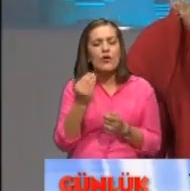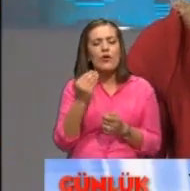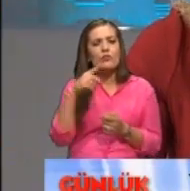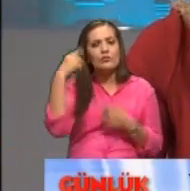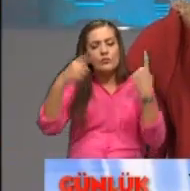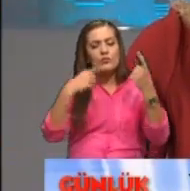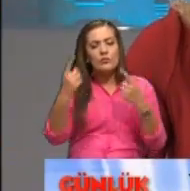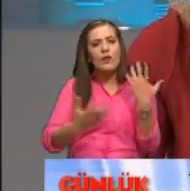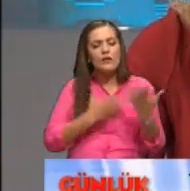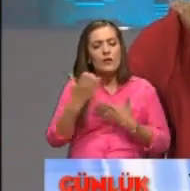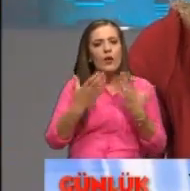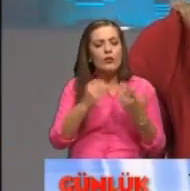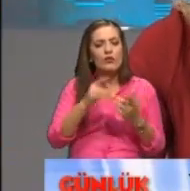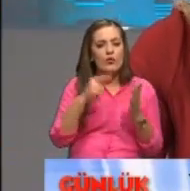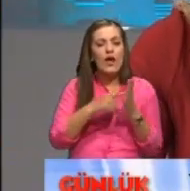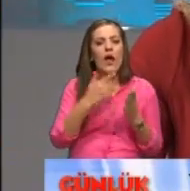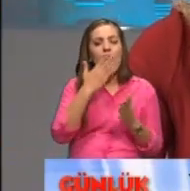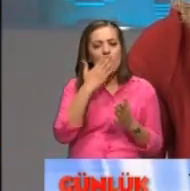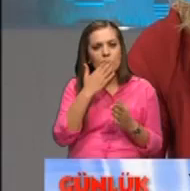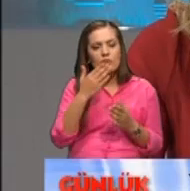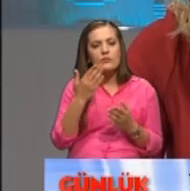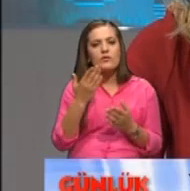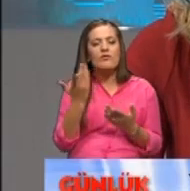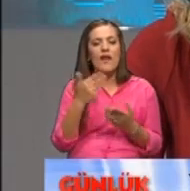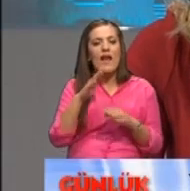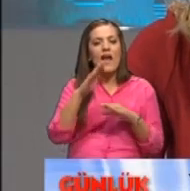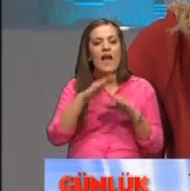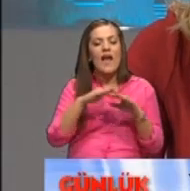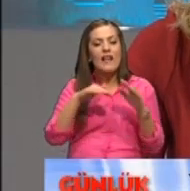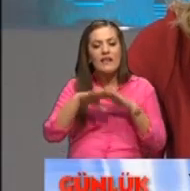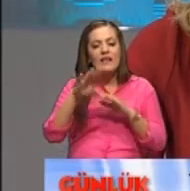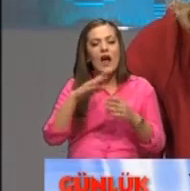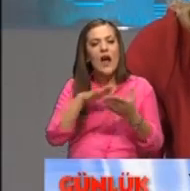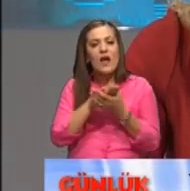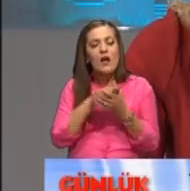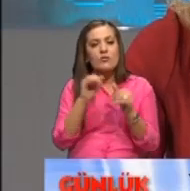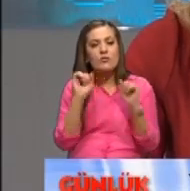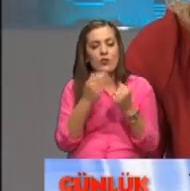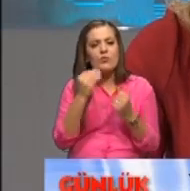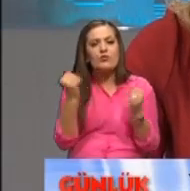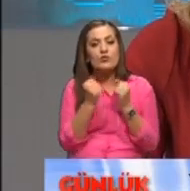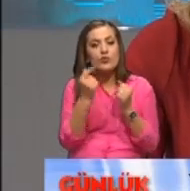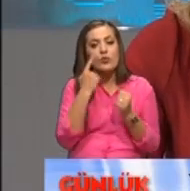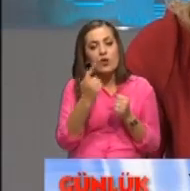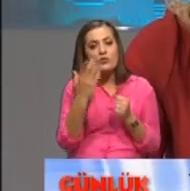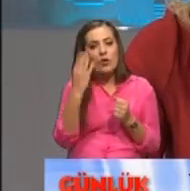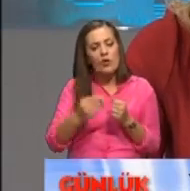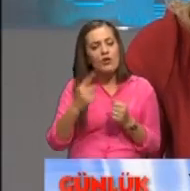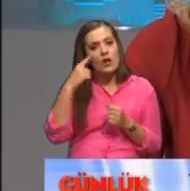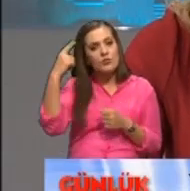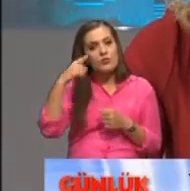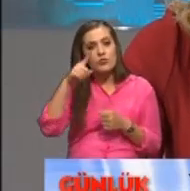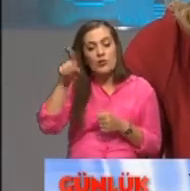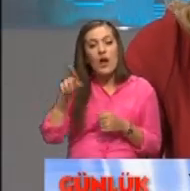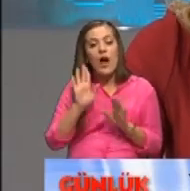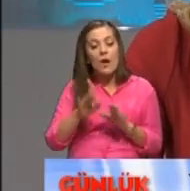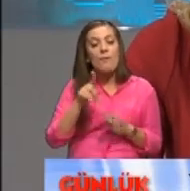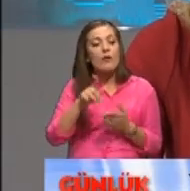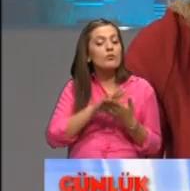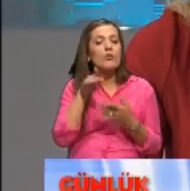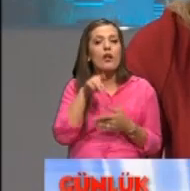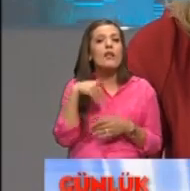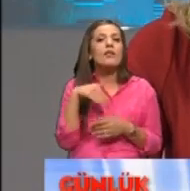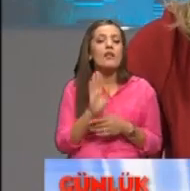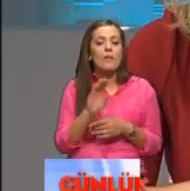takıldığı noktalardan biri işte hapşurması, elinin ayağının soğuk olması, üşüdüğünün göstergesi olarak değerlendirirler. Ama durum